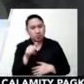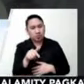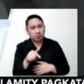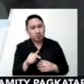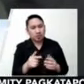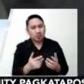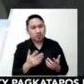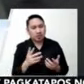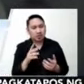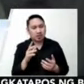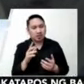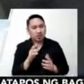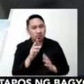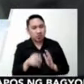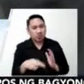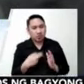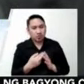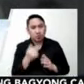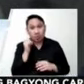yung